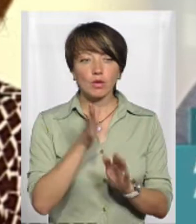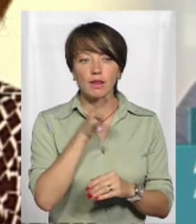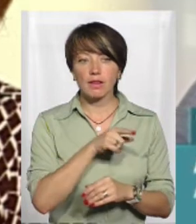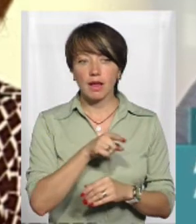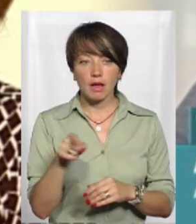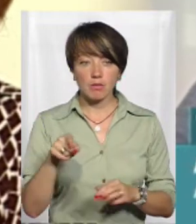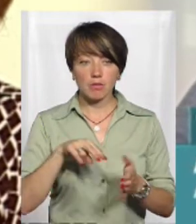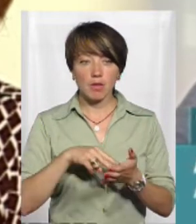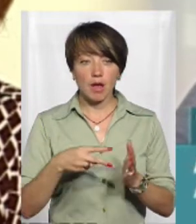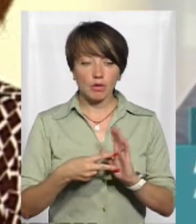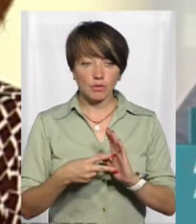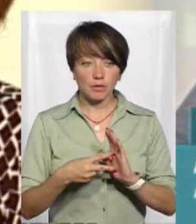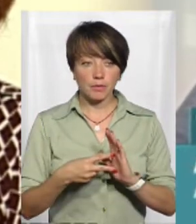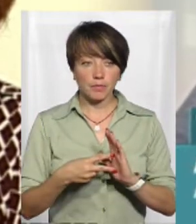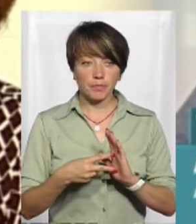термін плановий